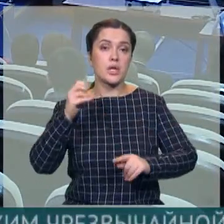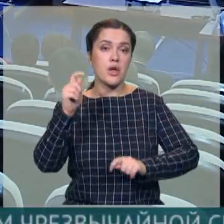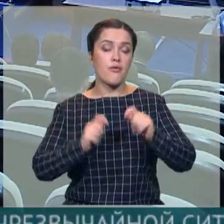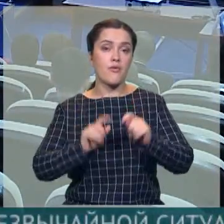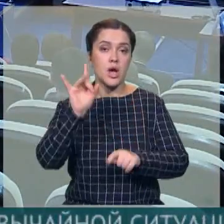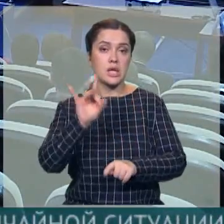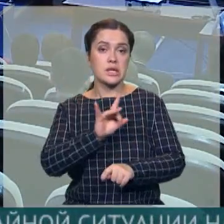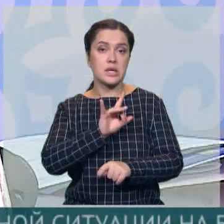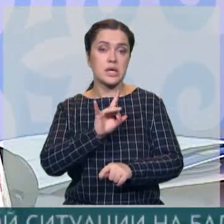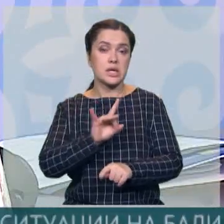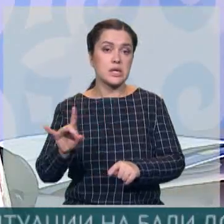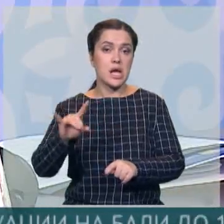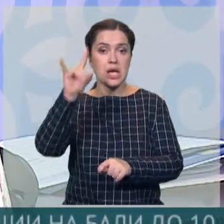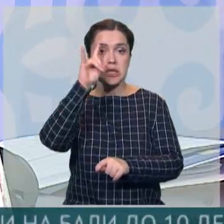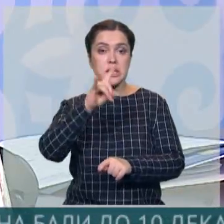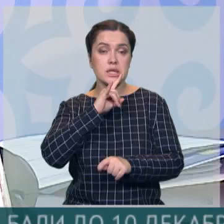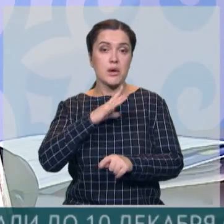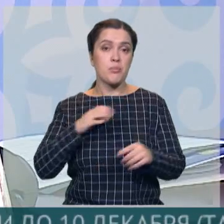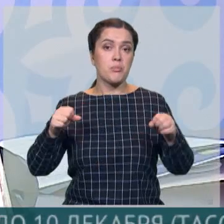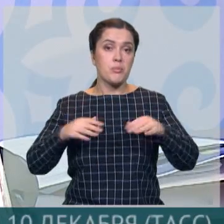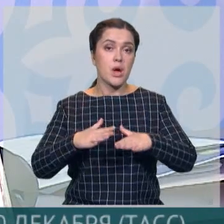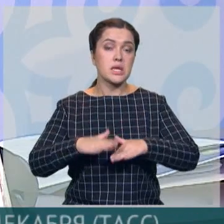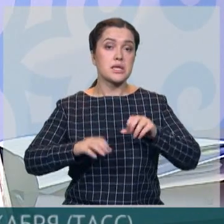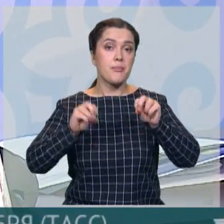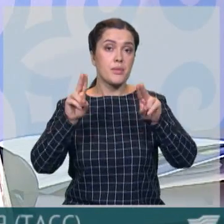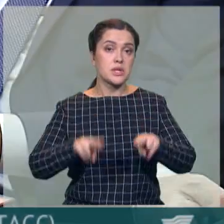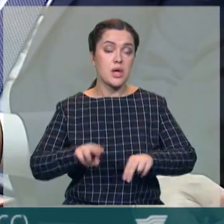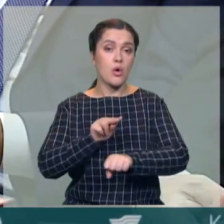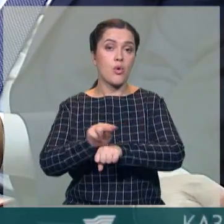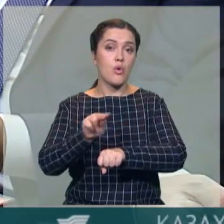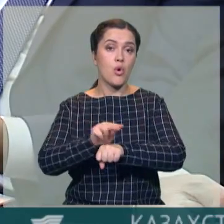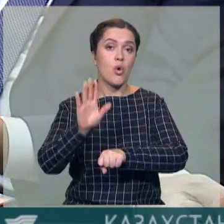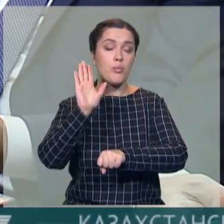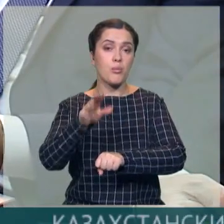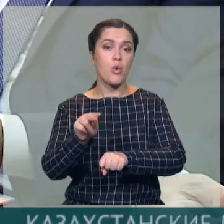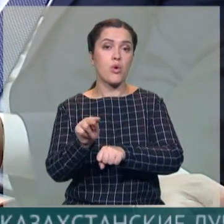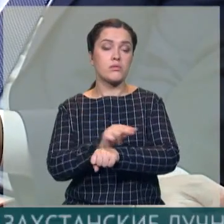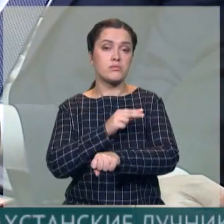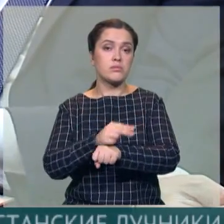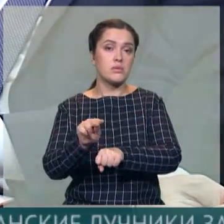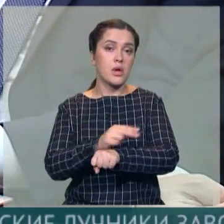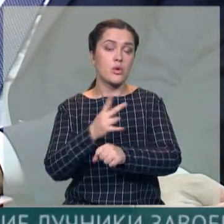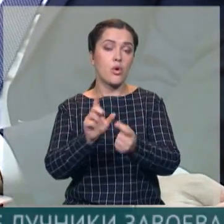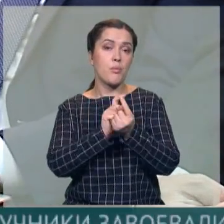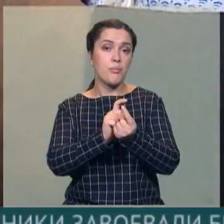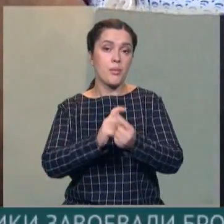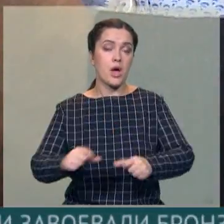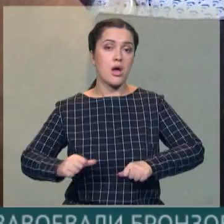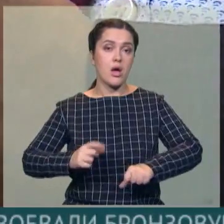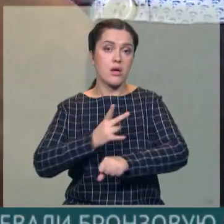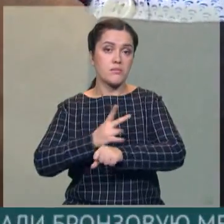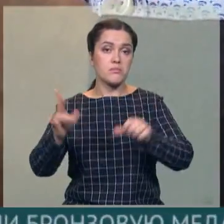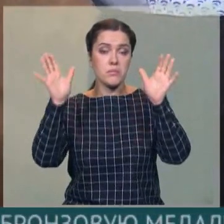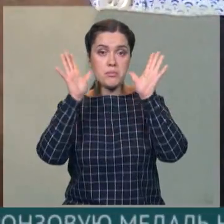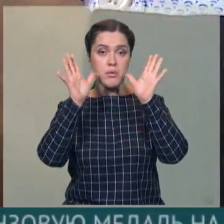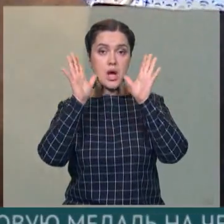форуме религиоведов Казахстана. Специалисты, получившие знания в ней, будут вносить свою лепту в борьбе с радикальными